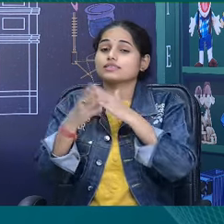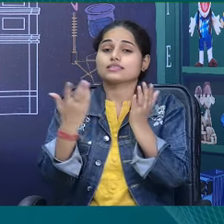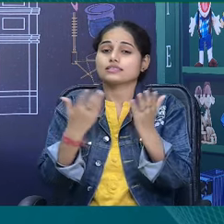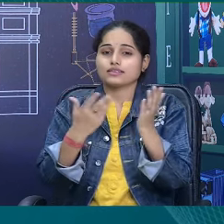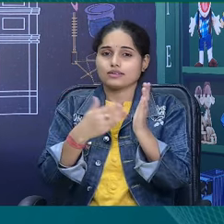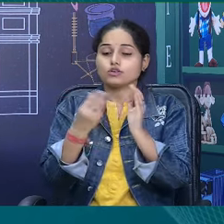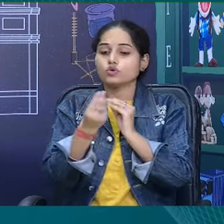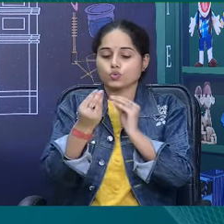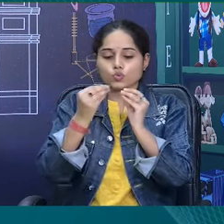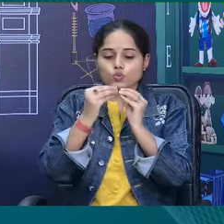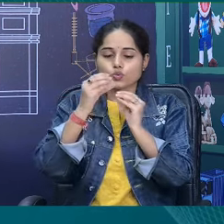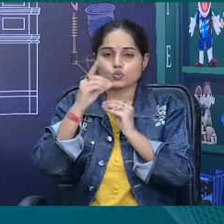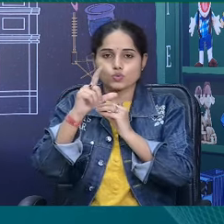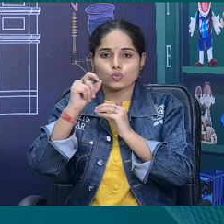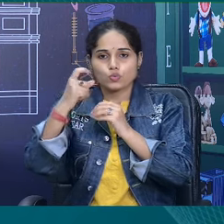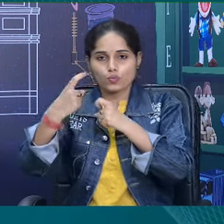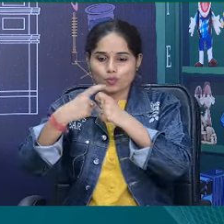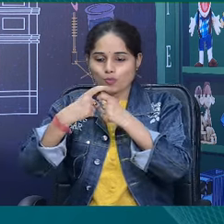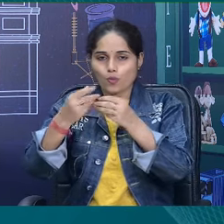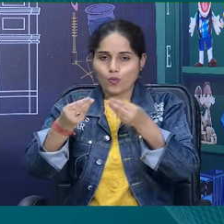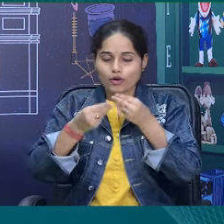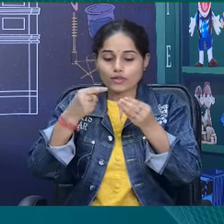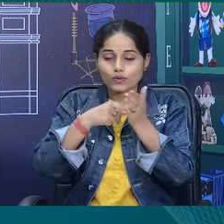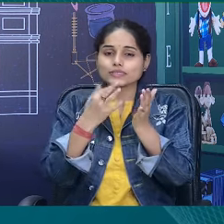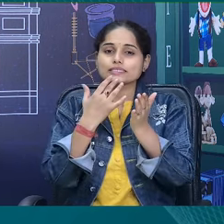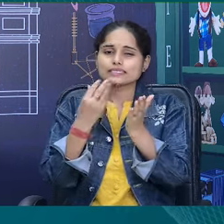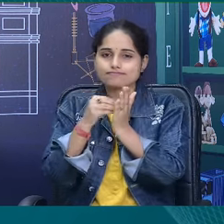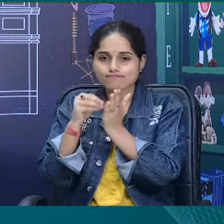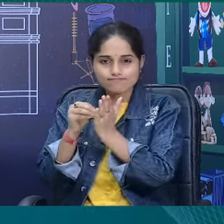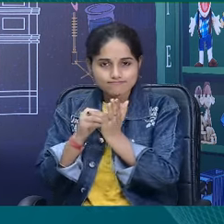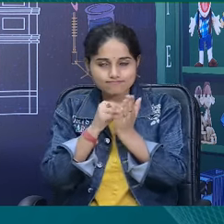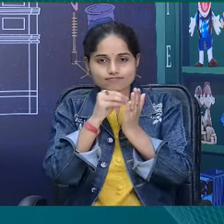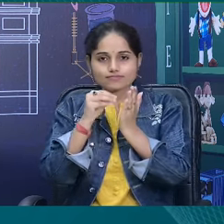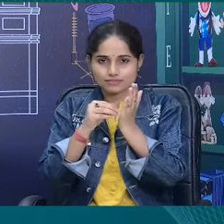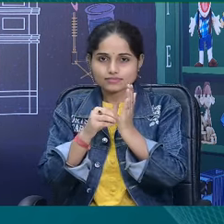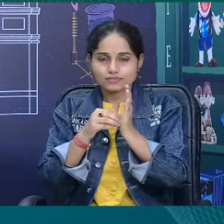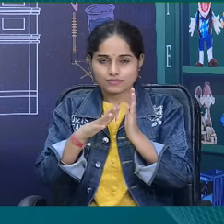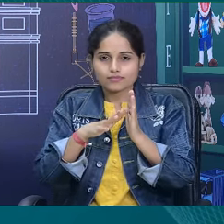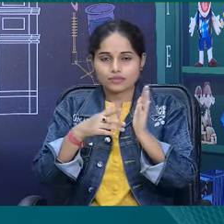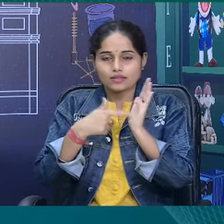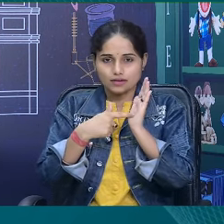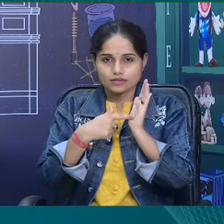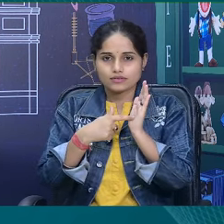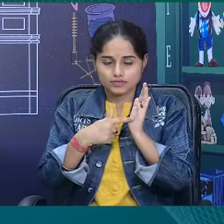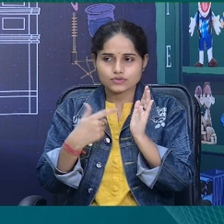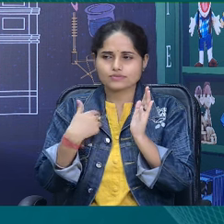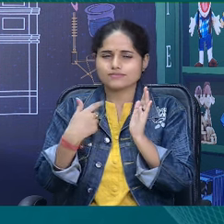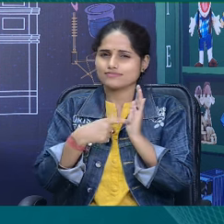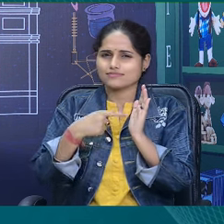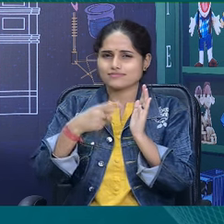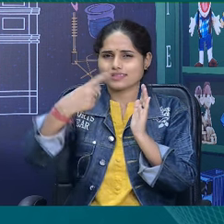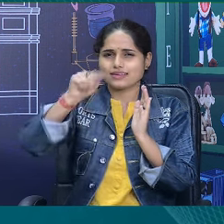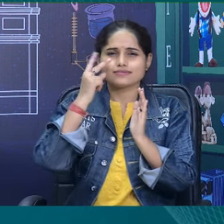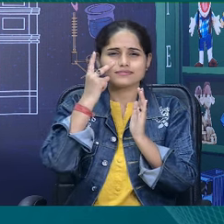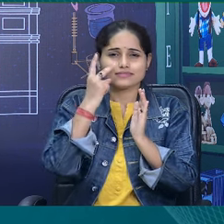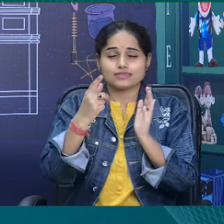टू टेक सम ब्लॉक्स पुट सम कलर्स ऑन द सरफेस एंड देन अ प्लेस इट ऑन अ सरफेस वर एवर यू वांट सो हमने जैसे कि आप लोगों ने